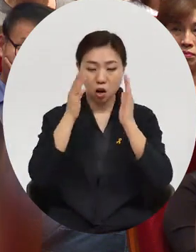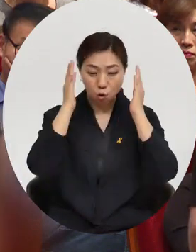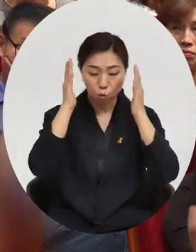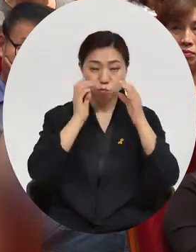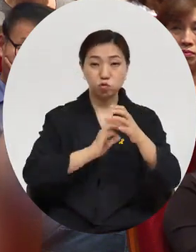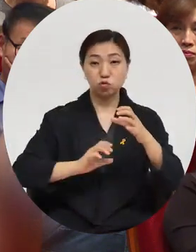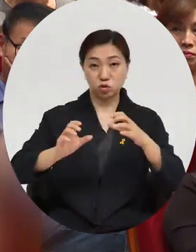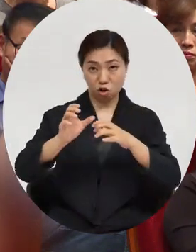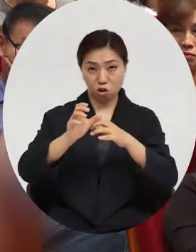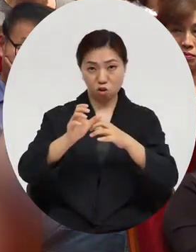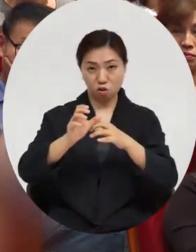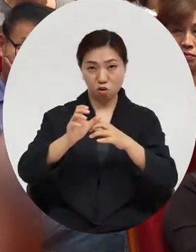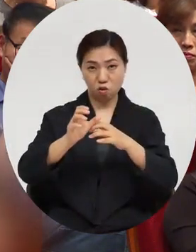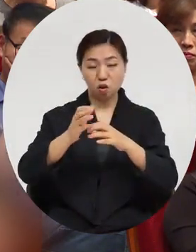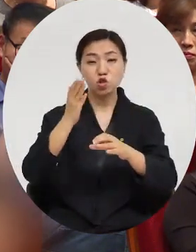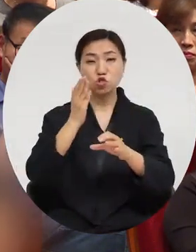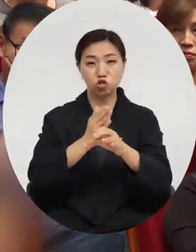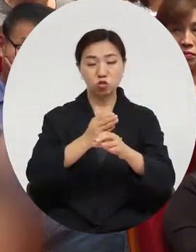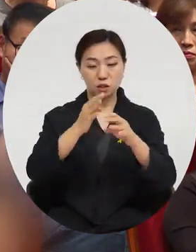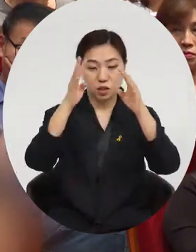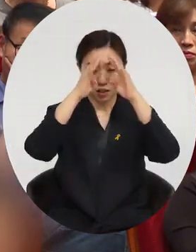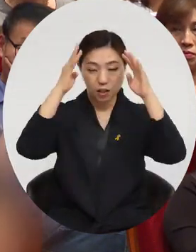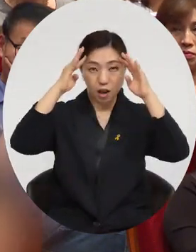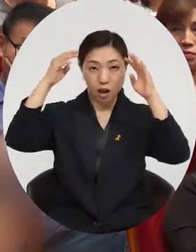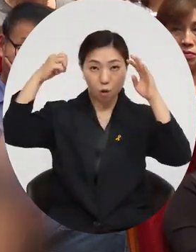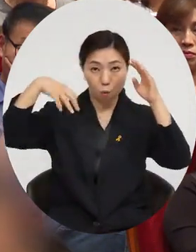이제 대학원에 다니고 있습니다. 근데 이